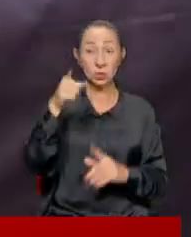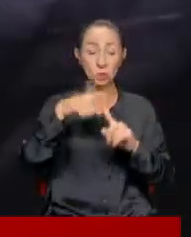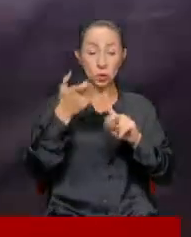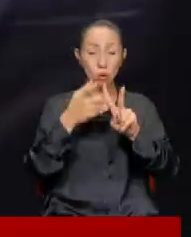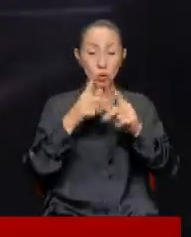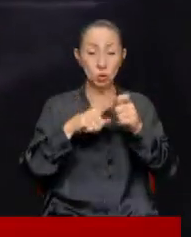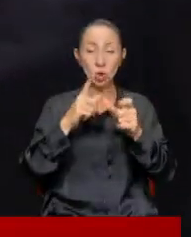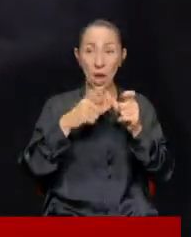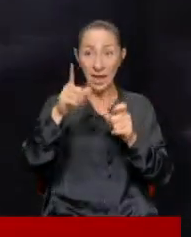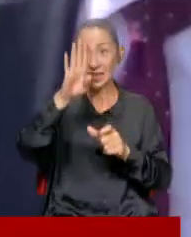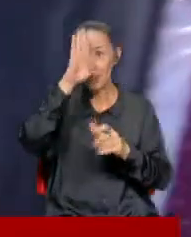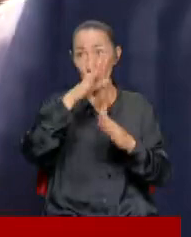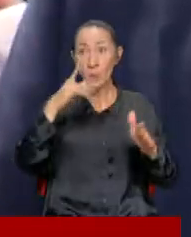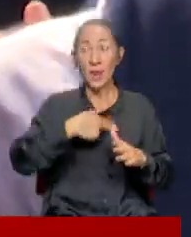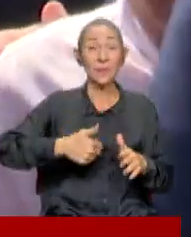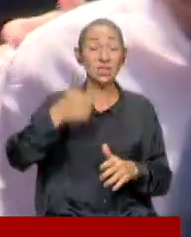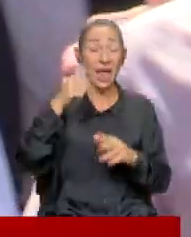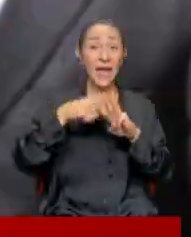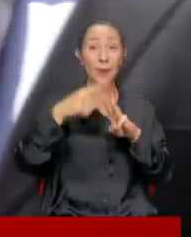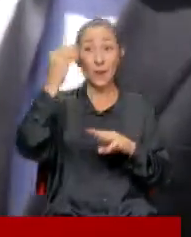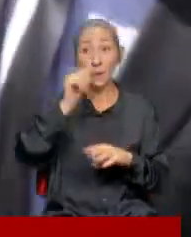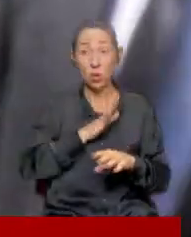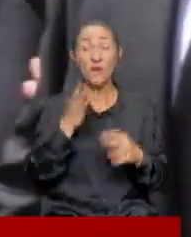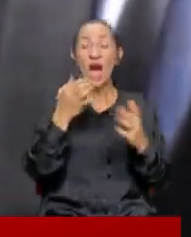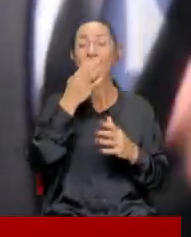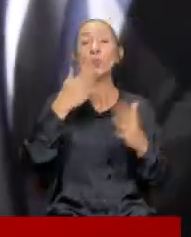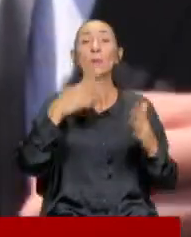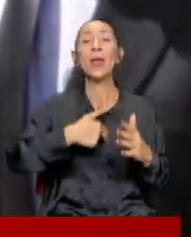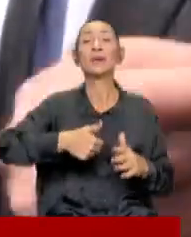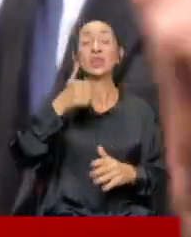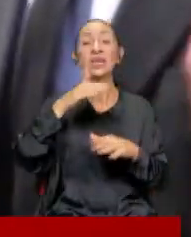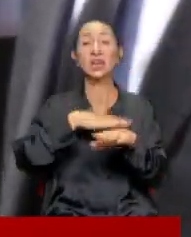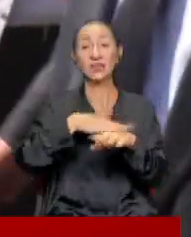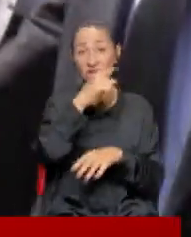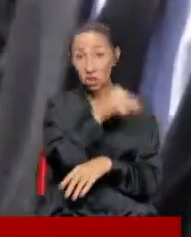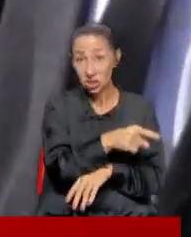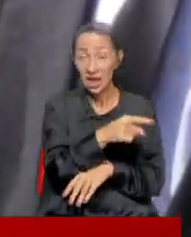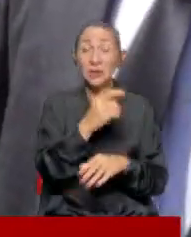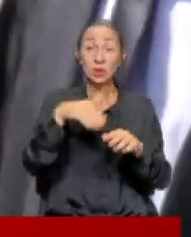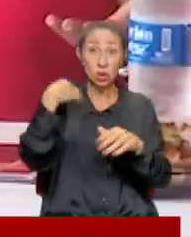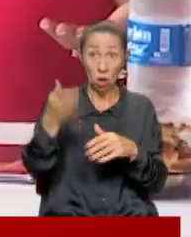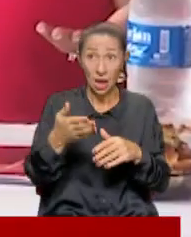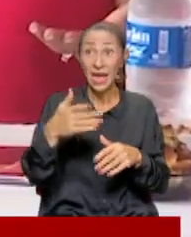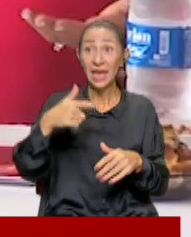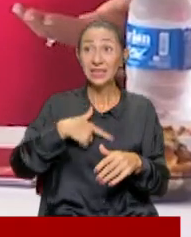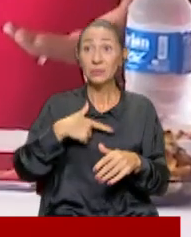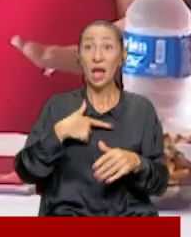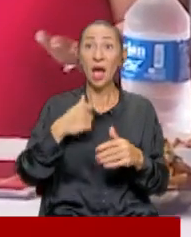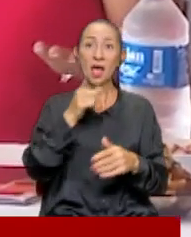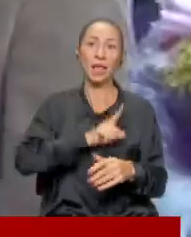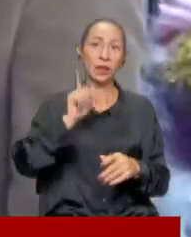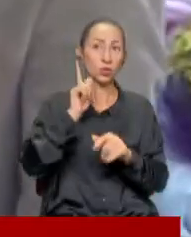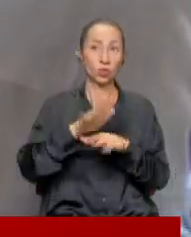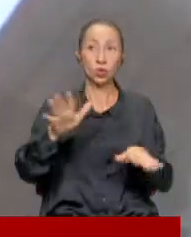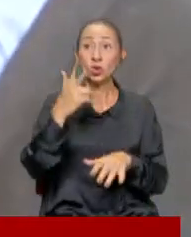Tunç Soyer de İstanbul Büyükşehir Belediye Başkanı Ekrem İmamoğlu ve Ankara Büyükşehir Belediye Başkanı Mansur Yavaş'ın ardından İzmir'e adaylığını